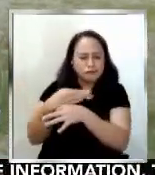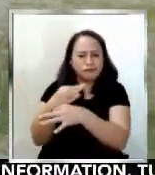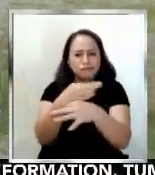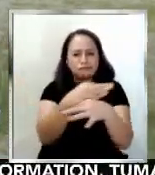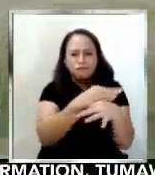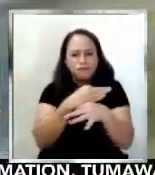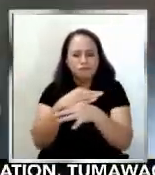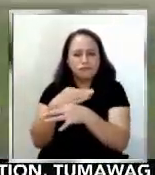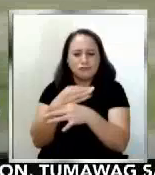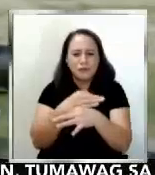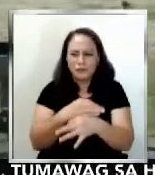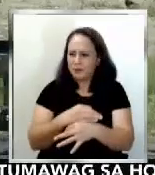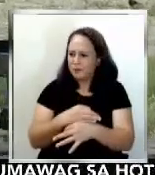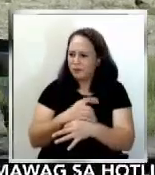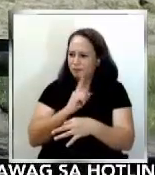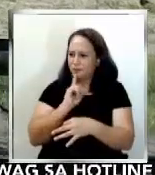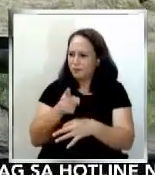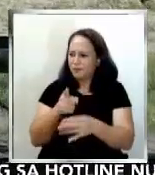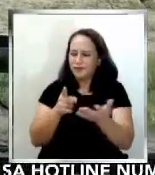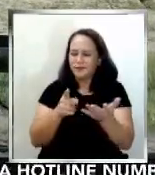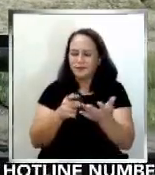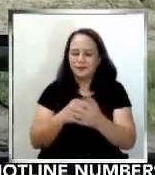sabi ko totohanan.